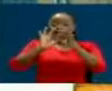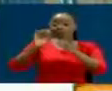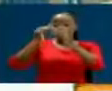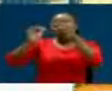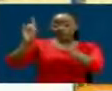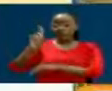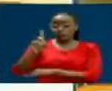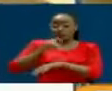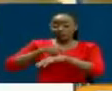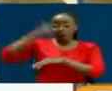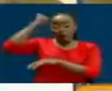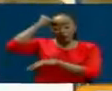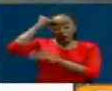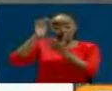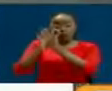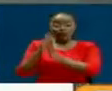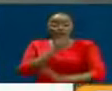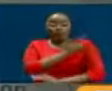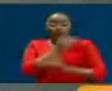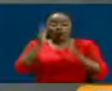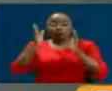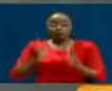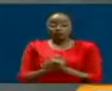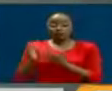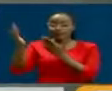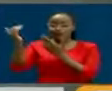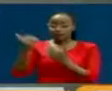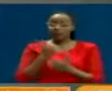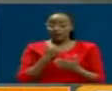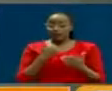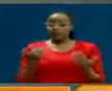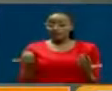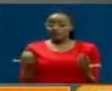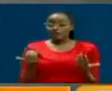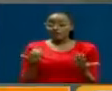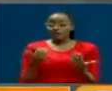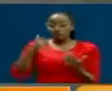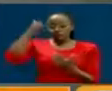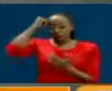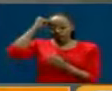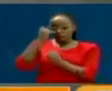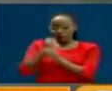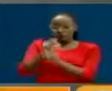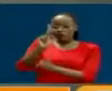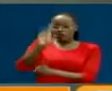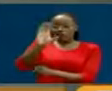Nairobi atakaposomea udaktari. I was expecting to do KCP.